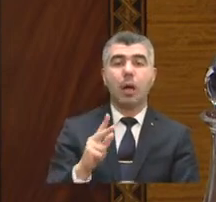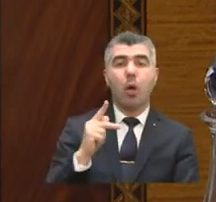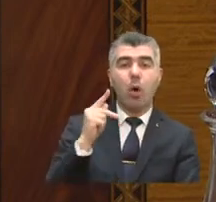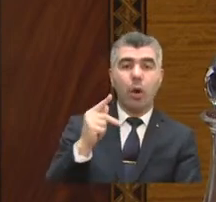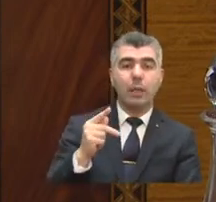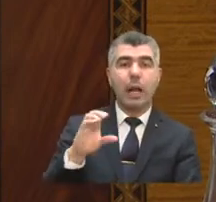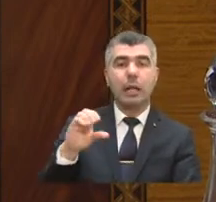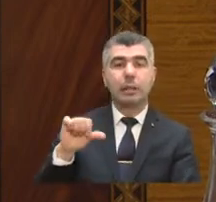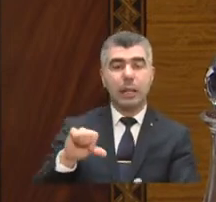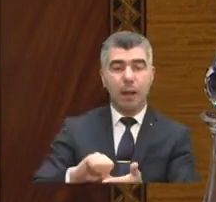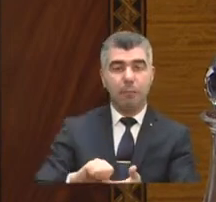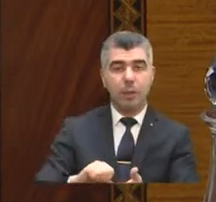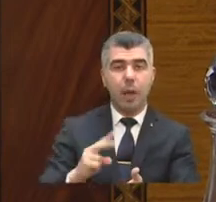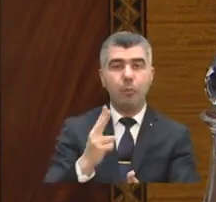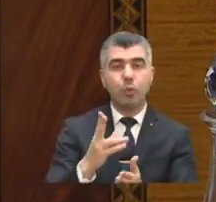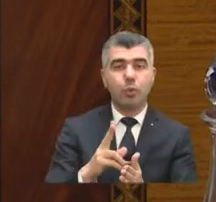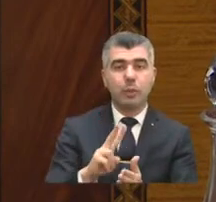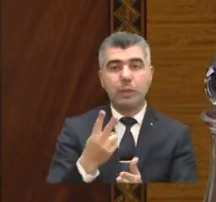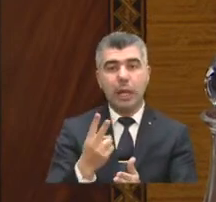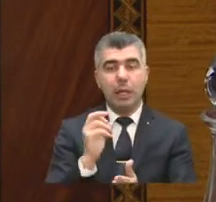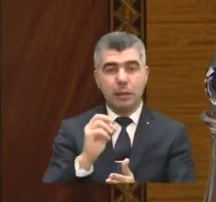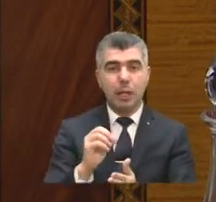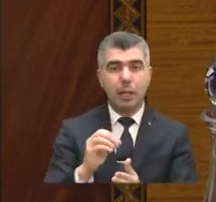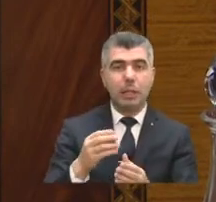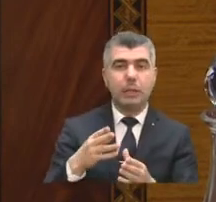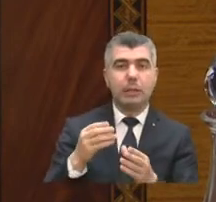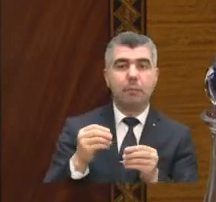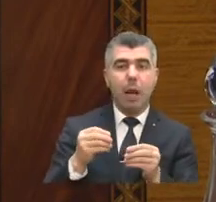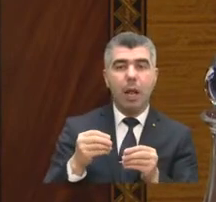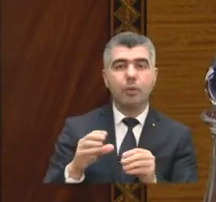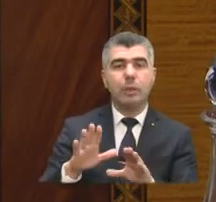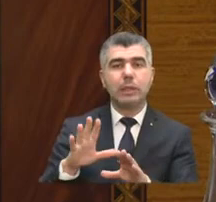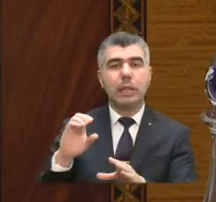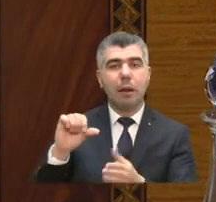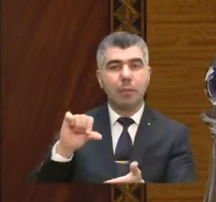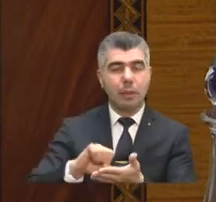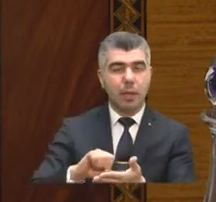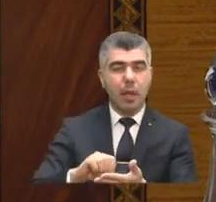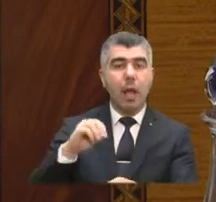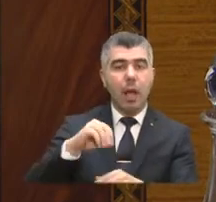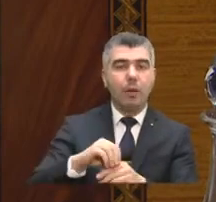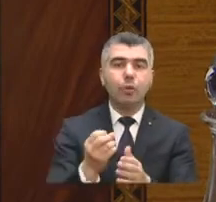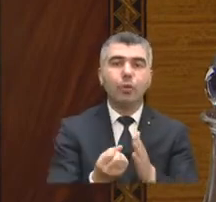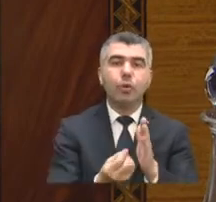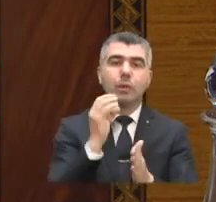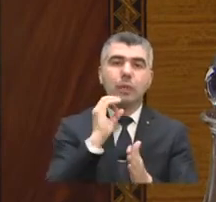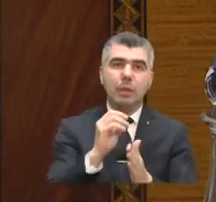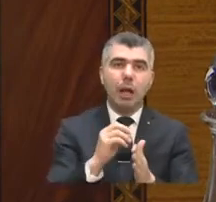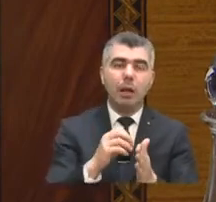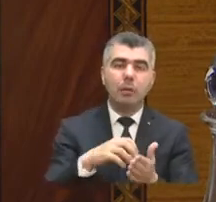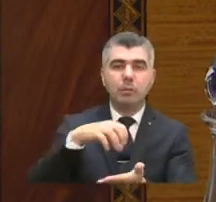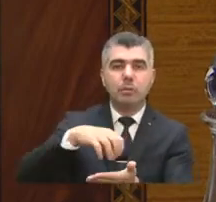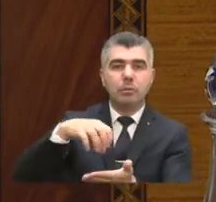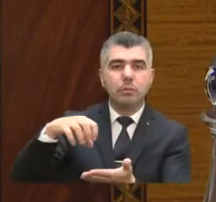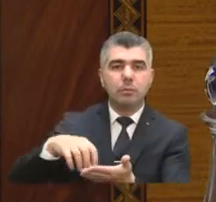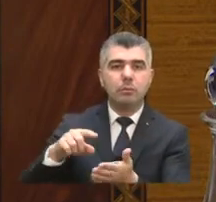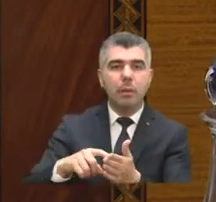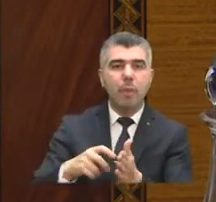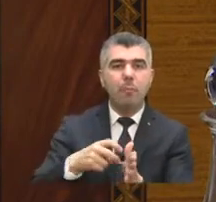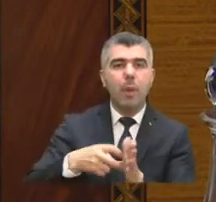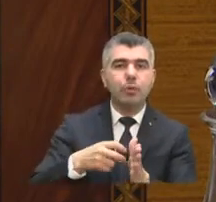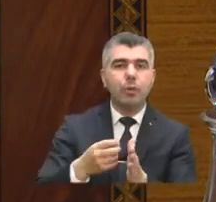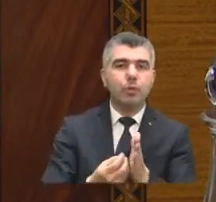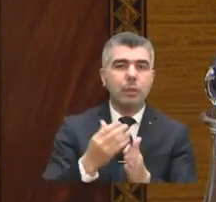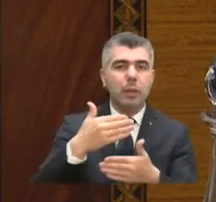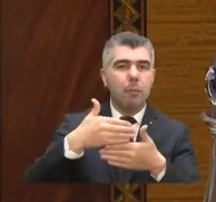البيضاء، وتثنيه المحور السككي بين الدار البيضاء ومراكش، وكذلك انجاز الجيل الجديد من المحطات ديال القطار.